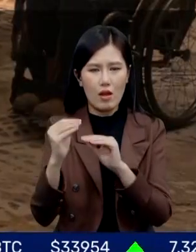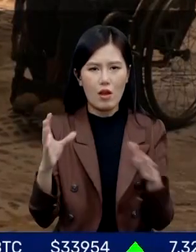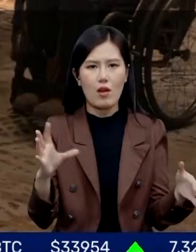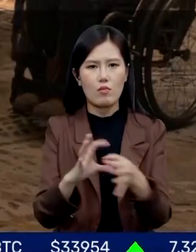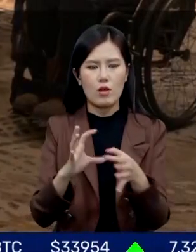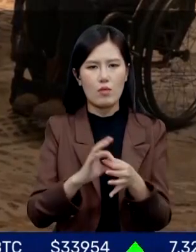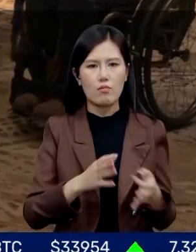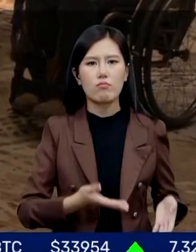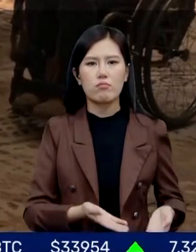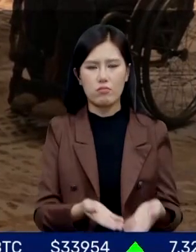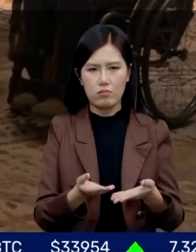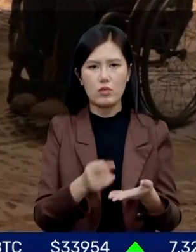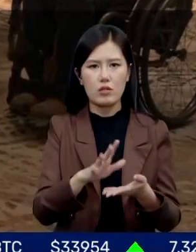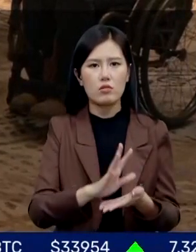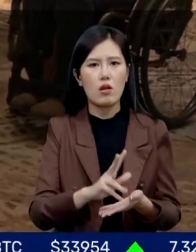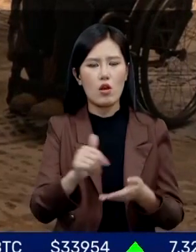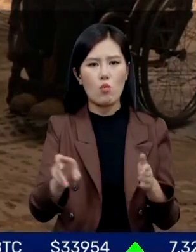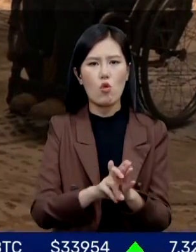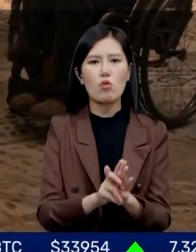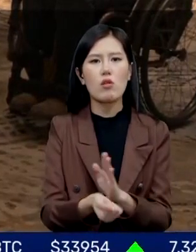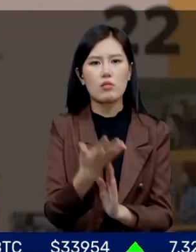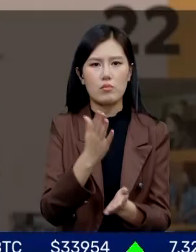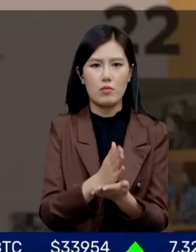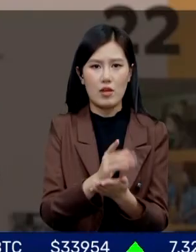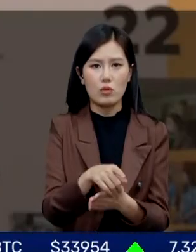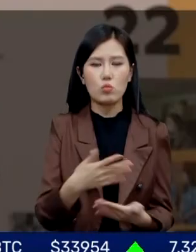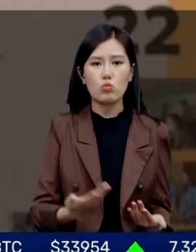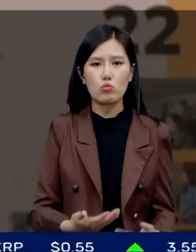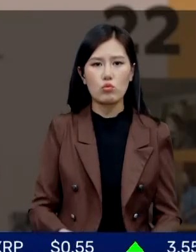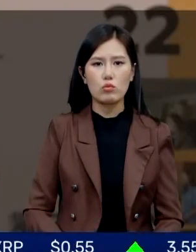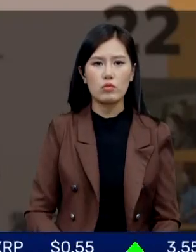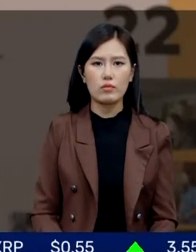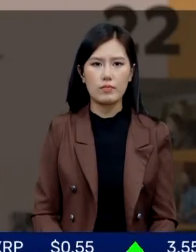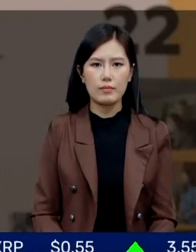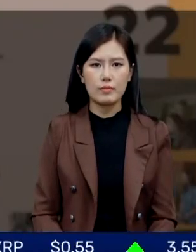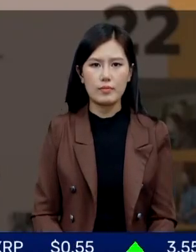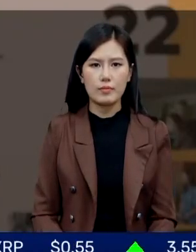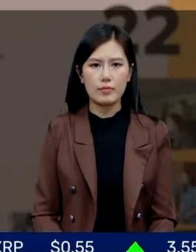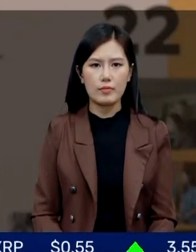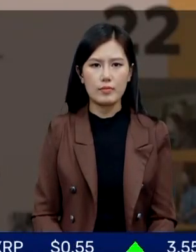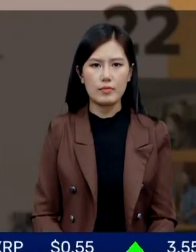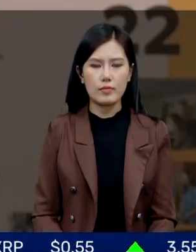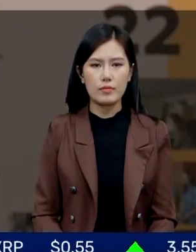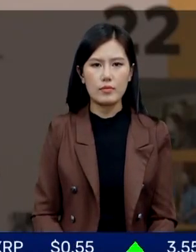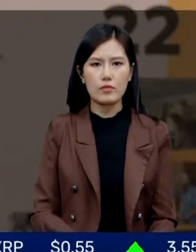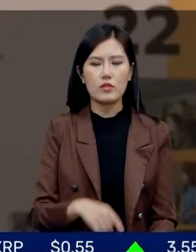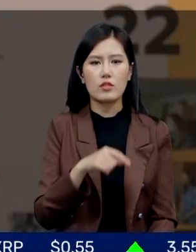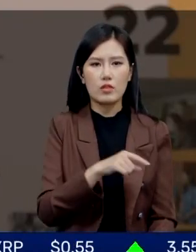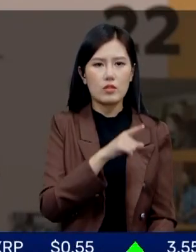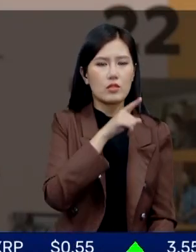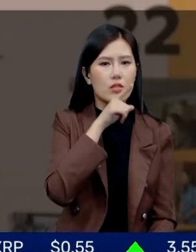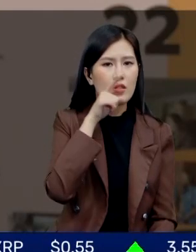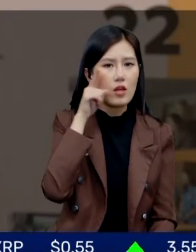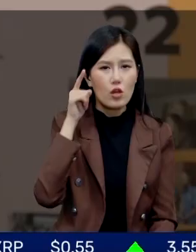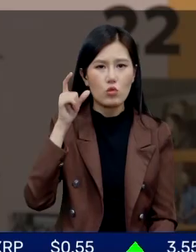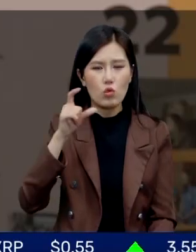ямар боломжууд бий болсон талаар ингэж ярьлаа. All for youth, youth for all into Sman Minitr